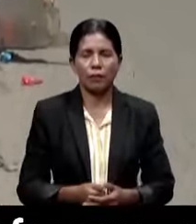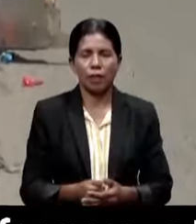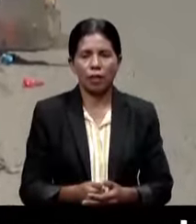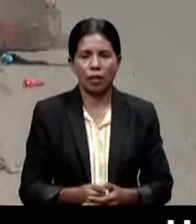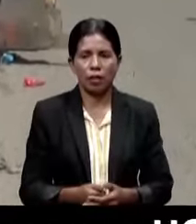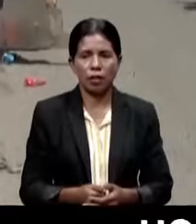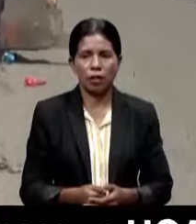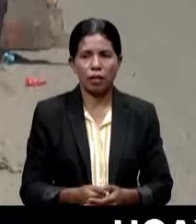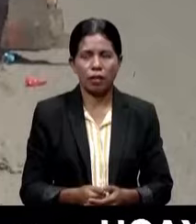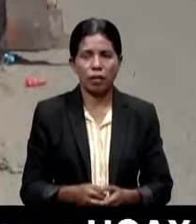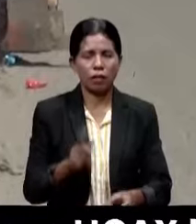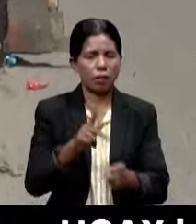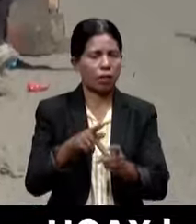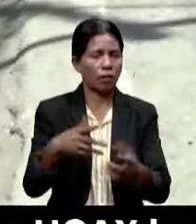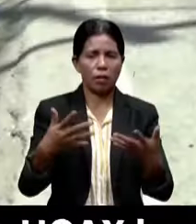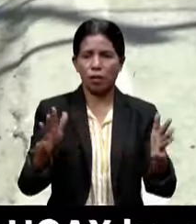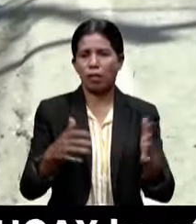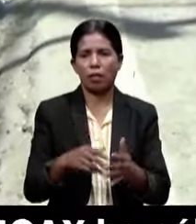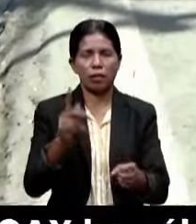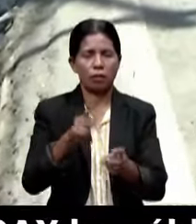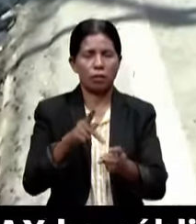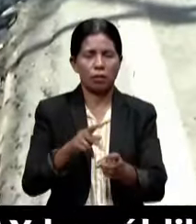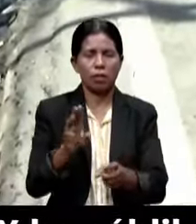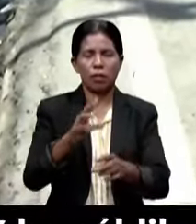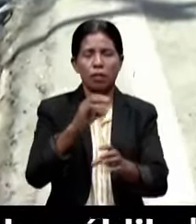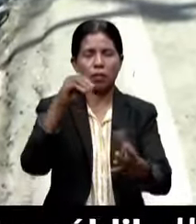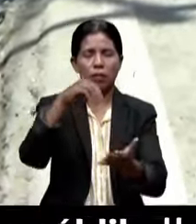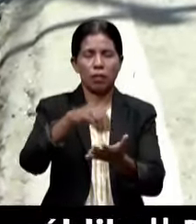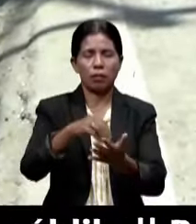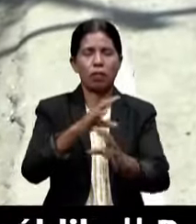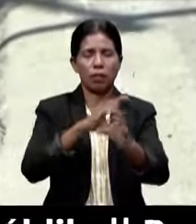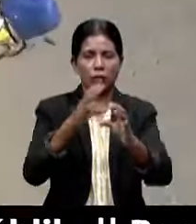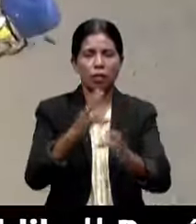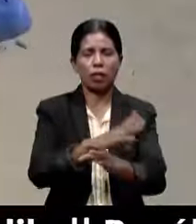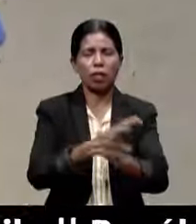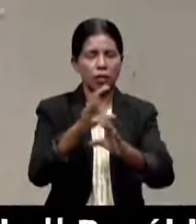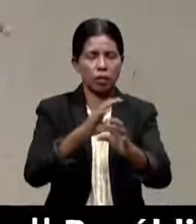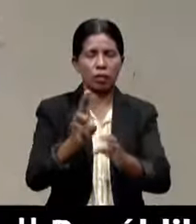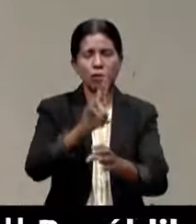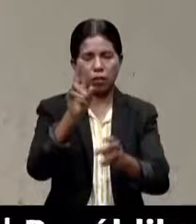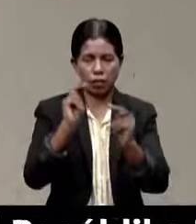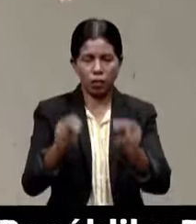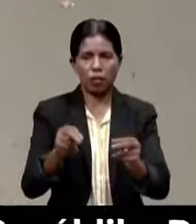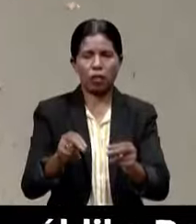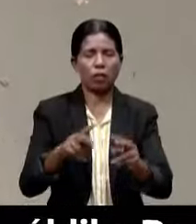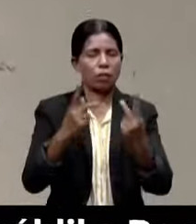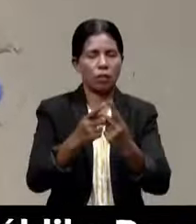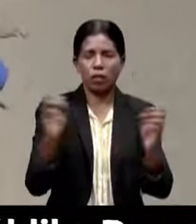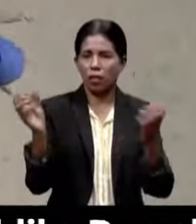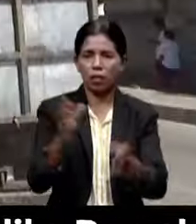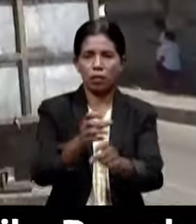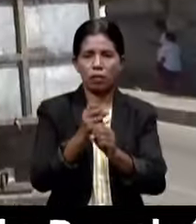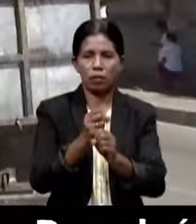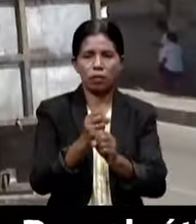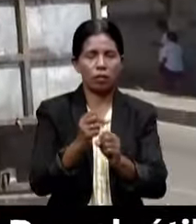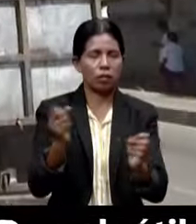duke aras kau tuh mina ne setengah apa be mina lorong kereta ne karena bes kumpanya simosan karena